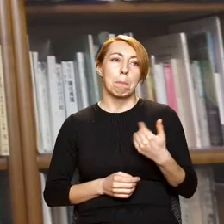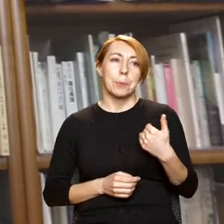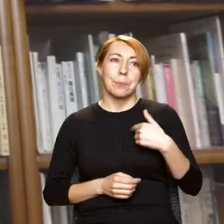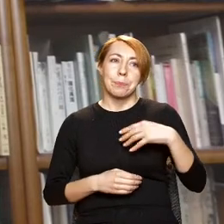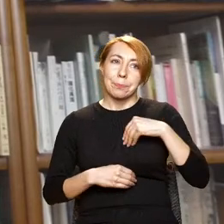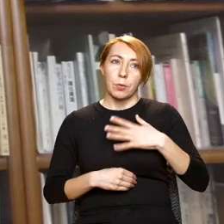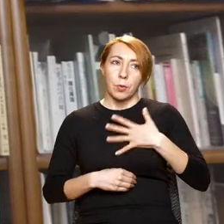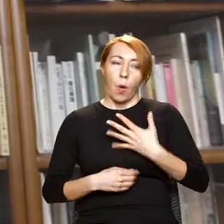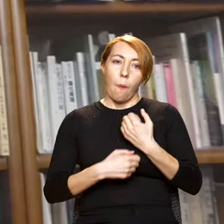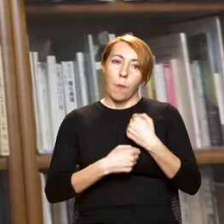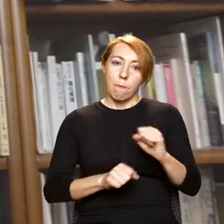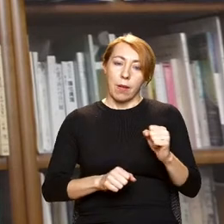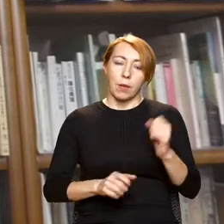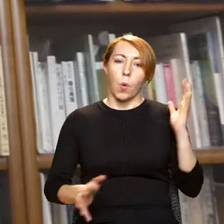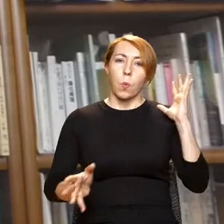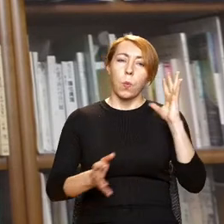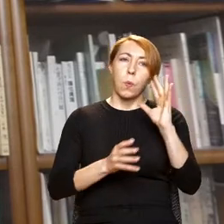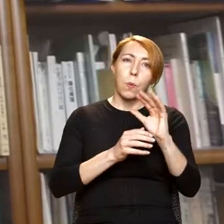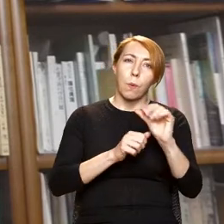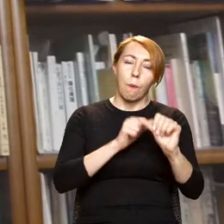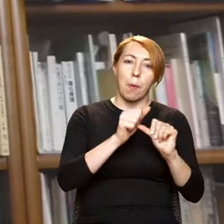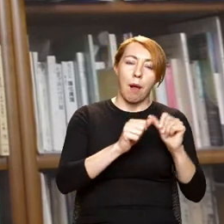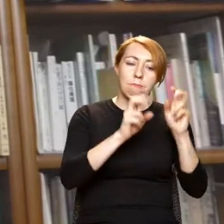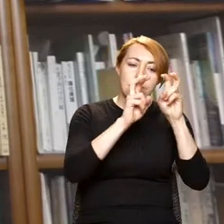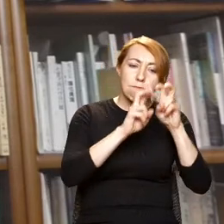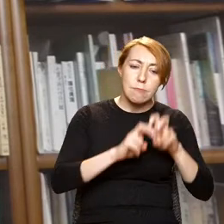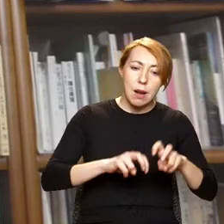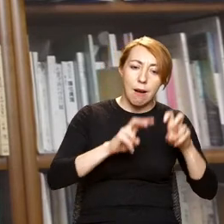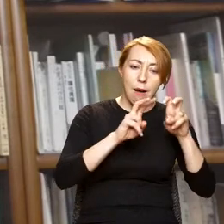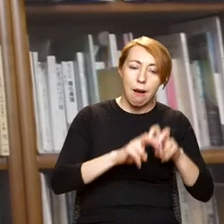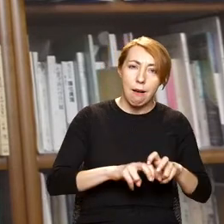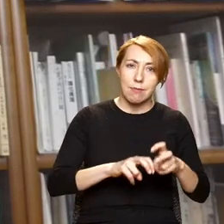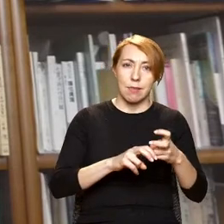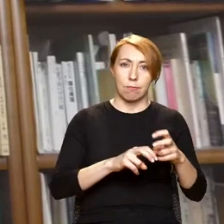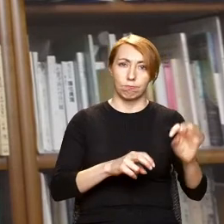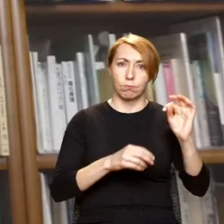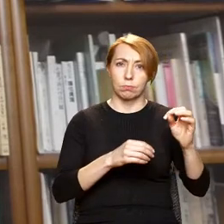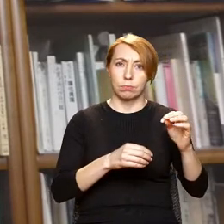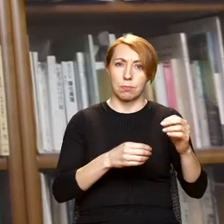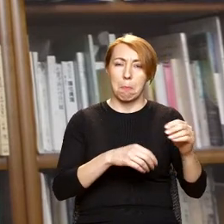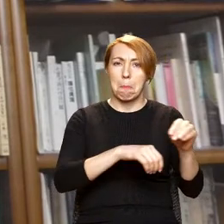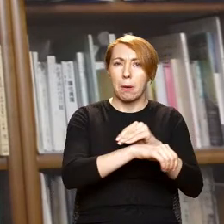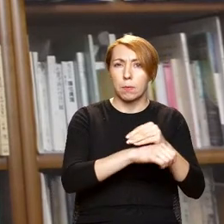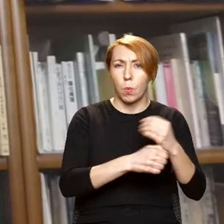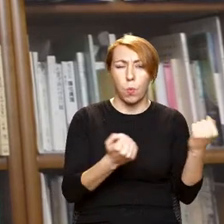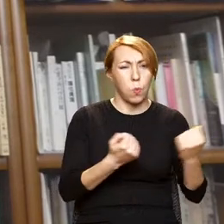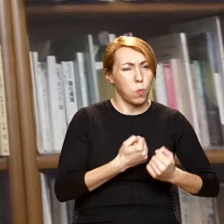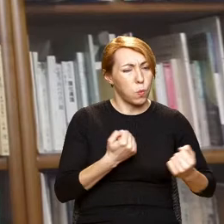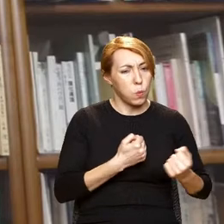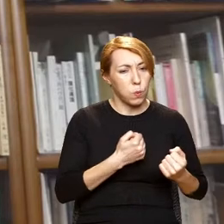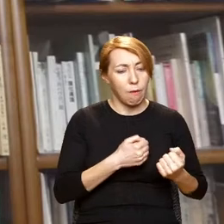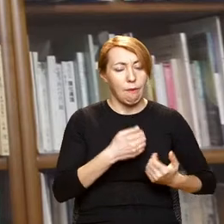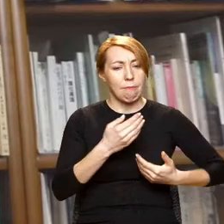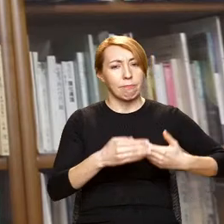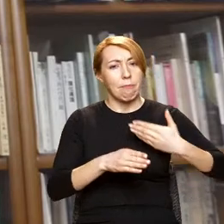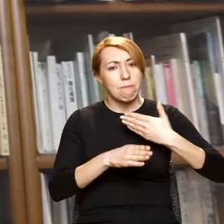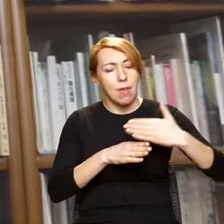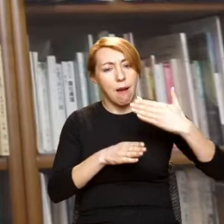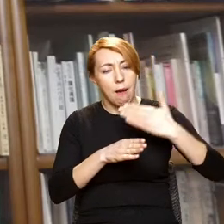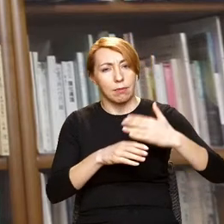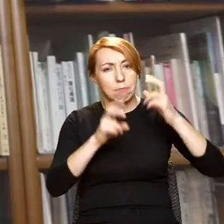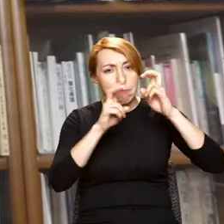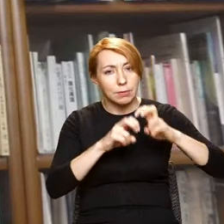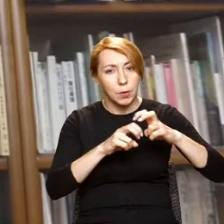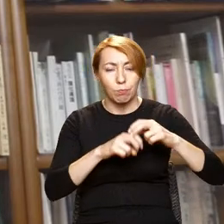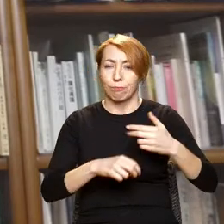a po latach badania tak wielkiego dorobku To badanie dalsze stało się dla mnie obowiązkiem